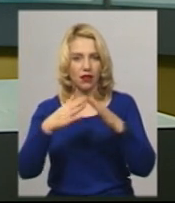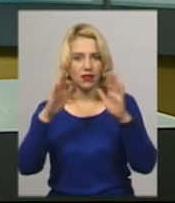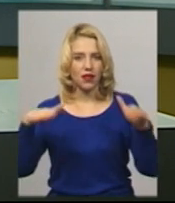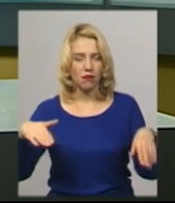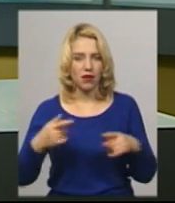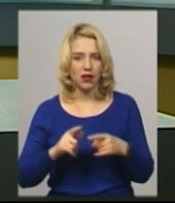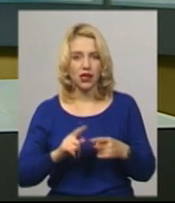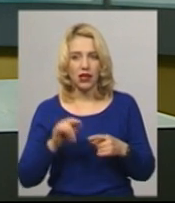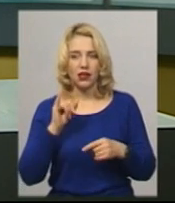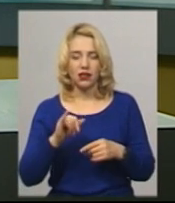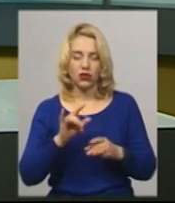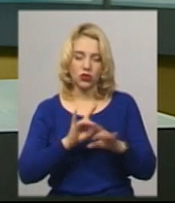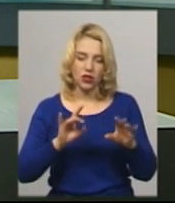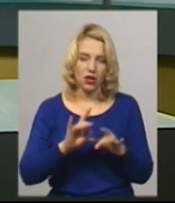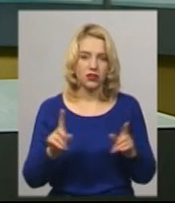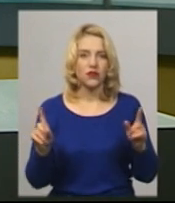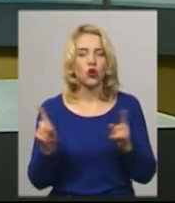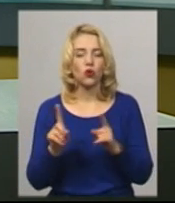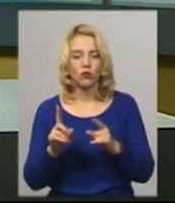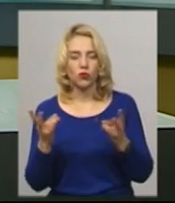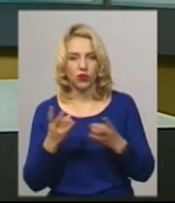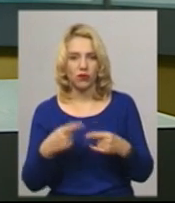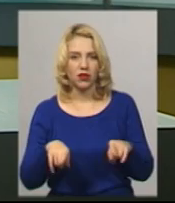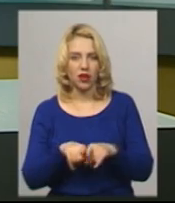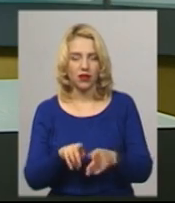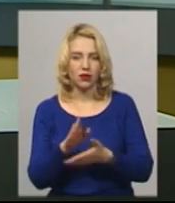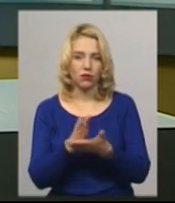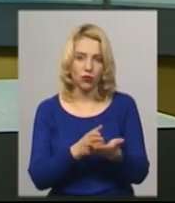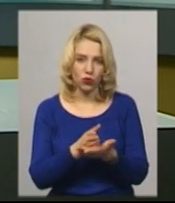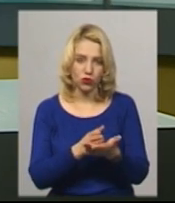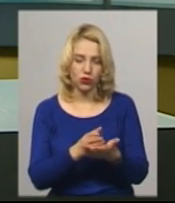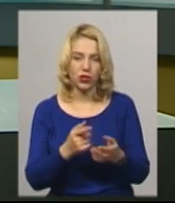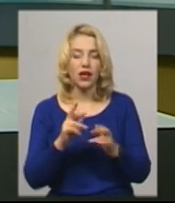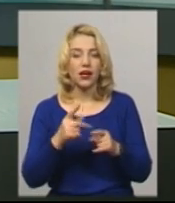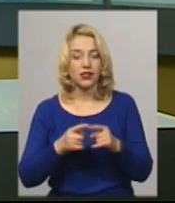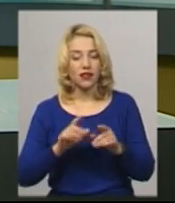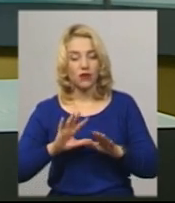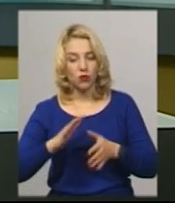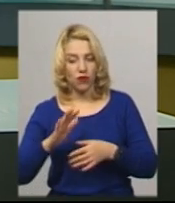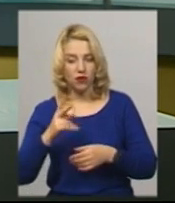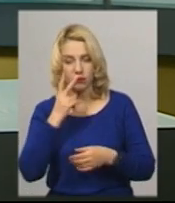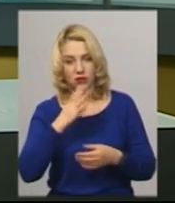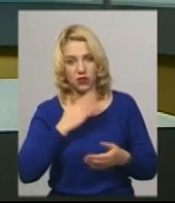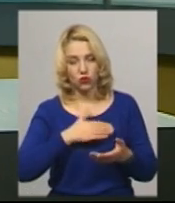за вид допомоги і кому потрібні подібні послуги надаються. Як це відбувалось, бачила Тетяна Ворожцова.